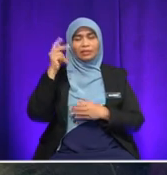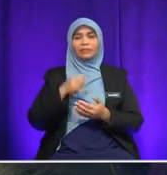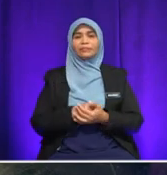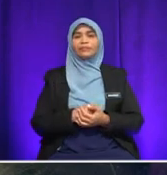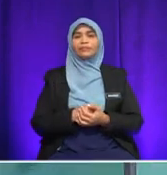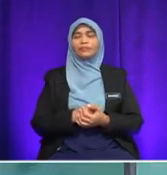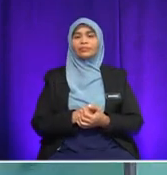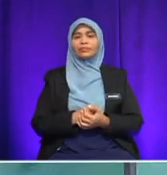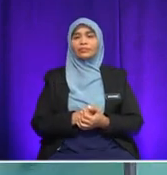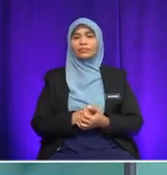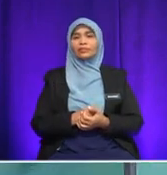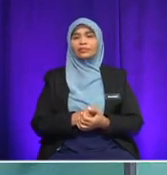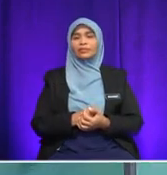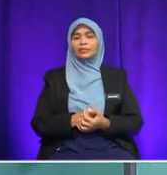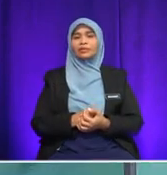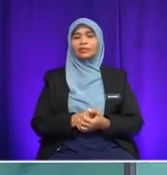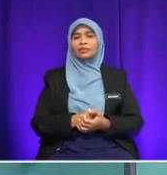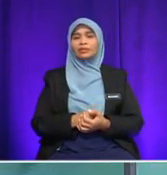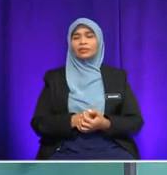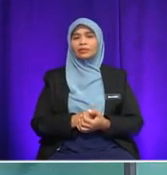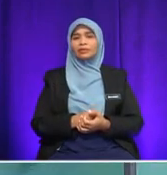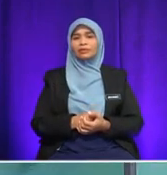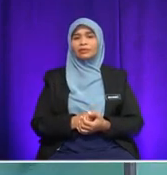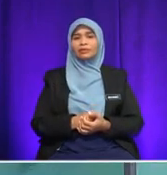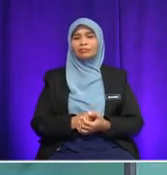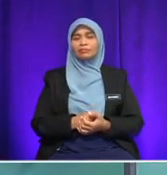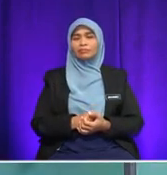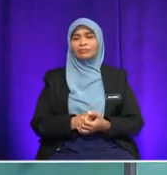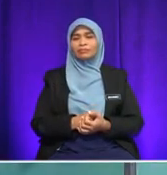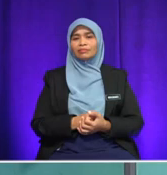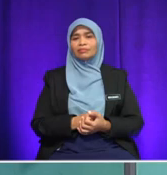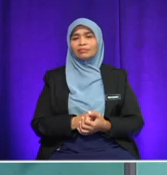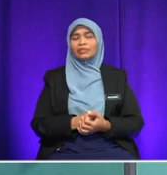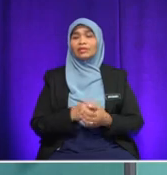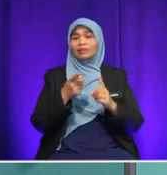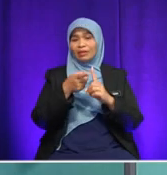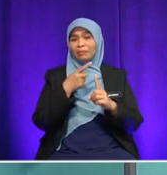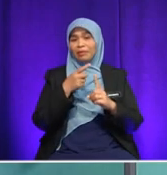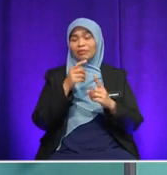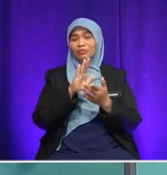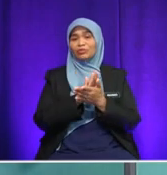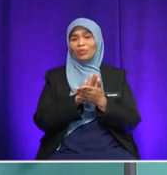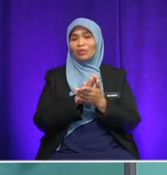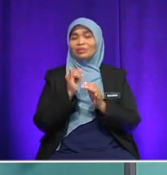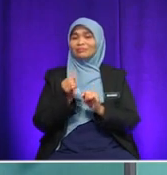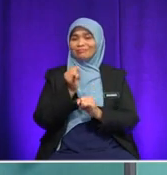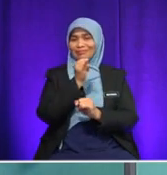dari SMK Badak Bacok Kelantan. Oh, anak murid cikgu? Tak. Daripada sekolah di kejiranan